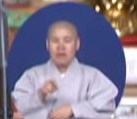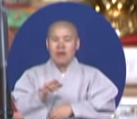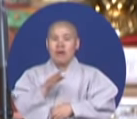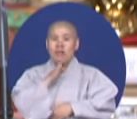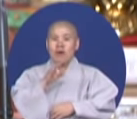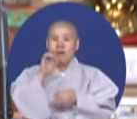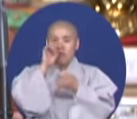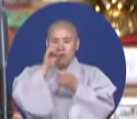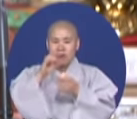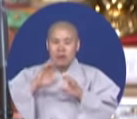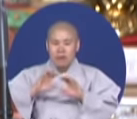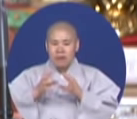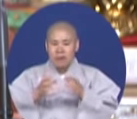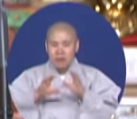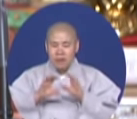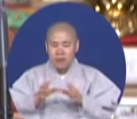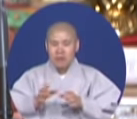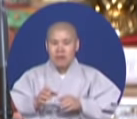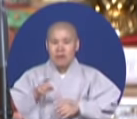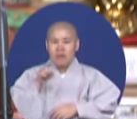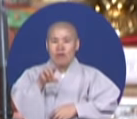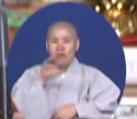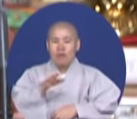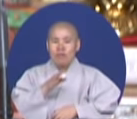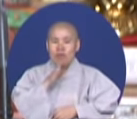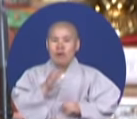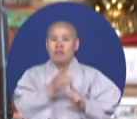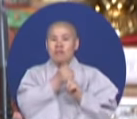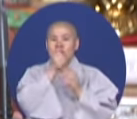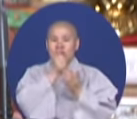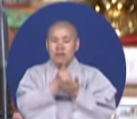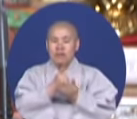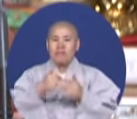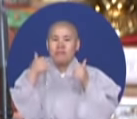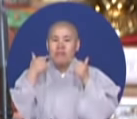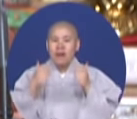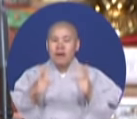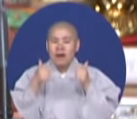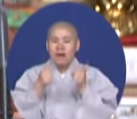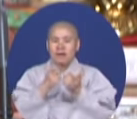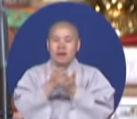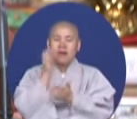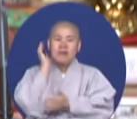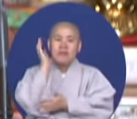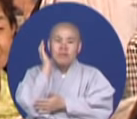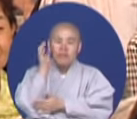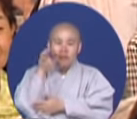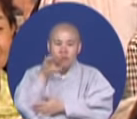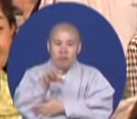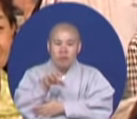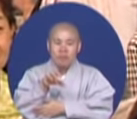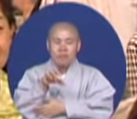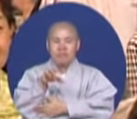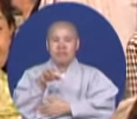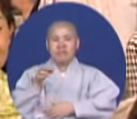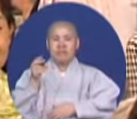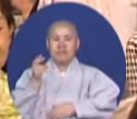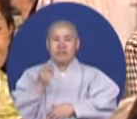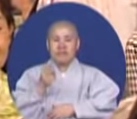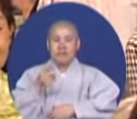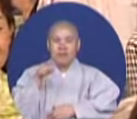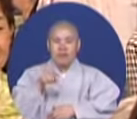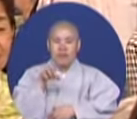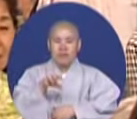극락세계다. 이것은 바로 부처님이 항상 설법하는 곳이다.